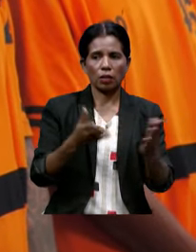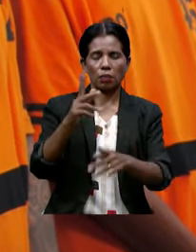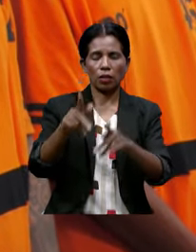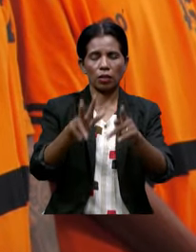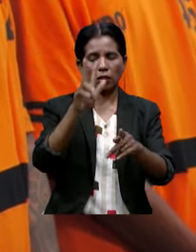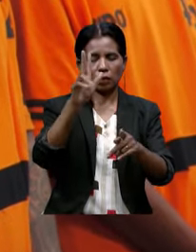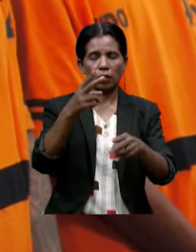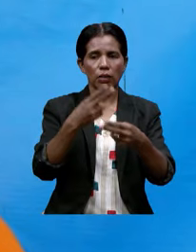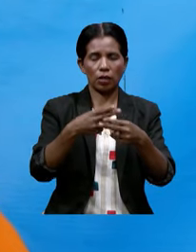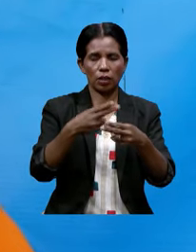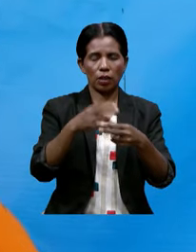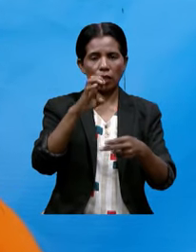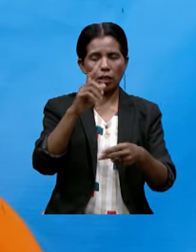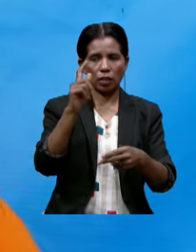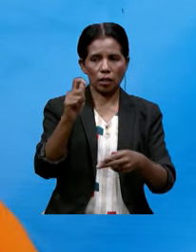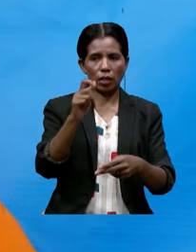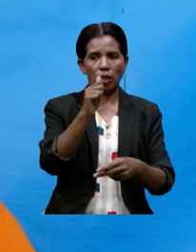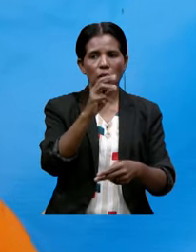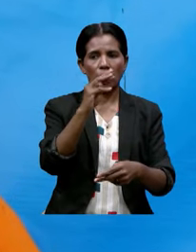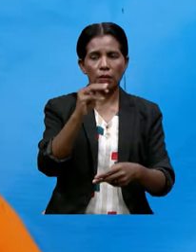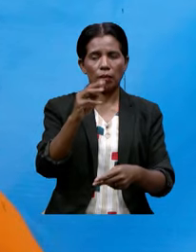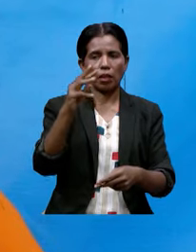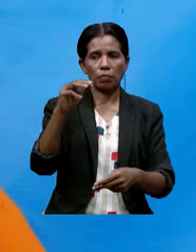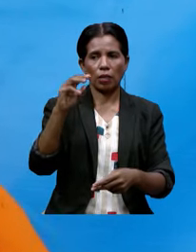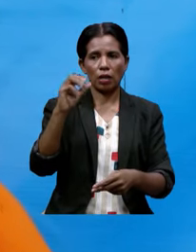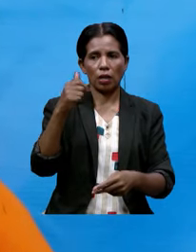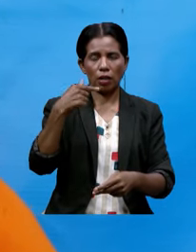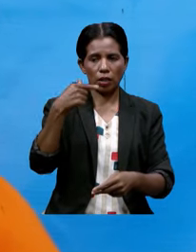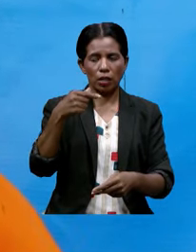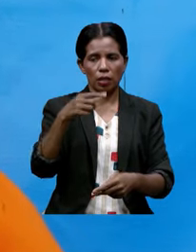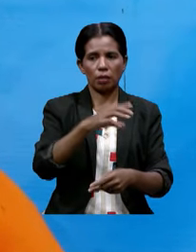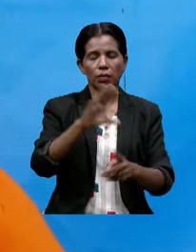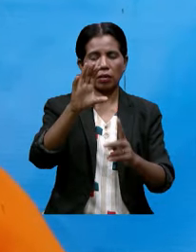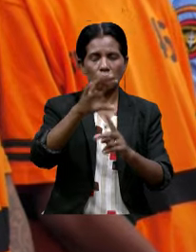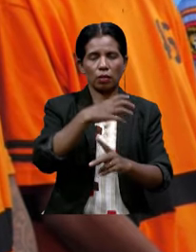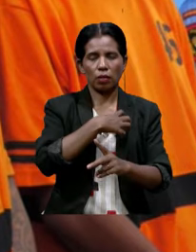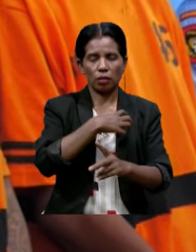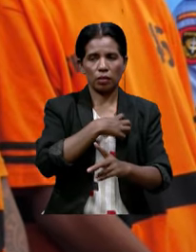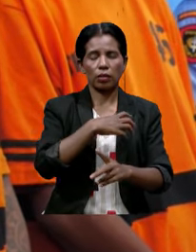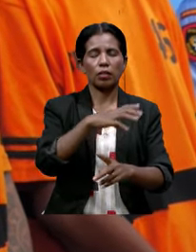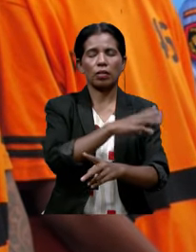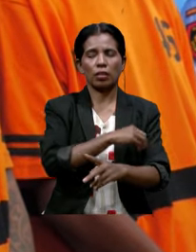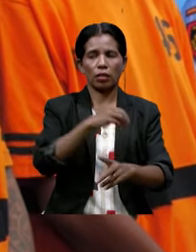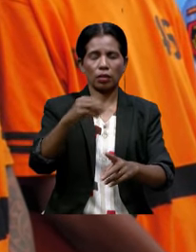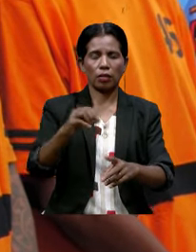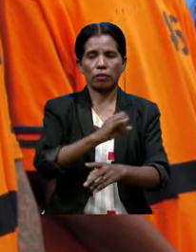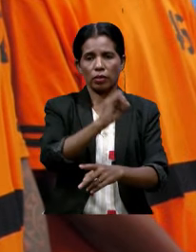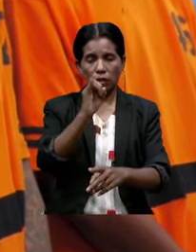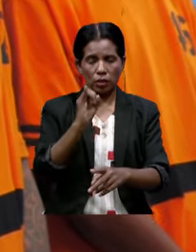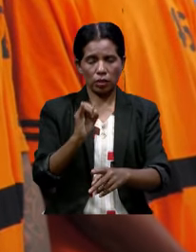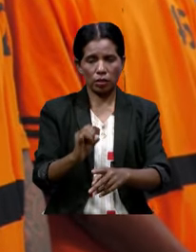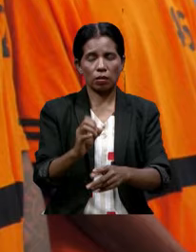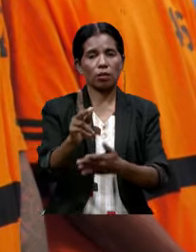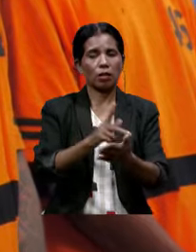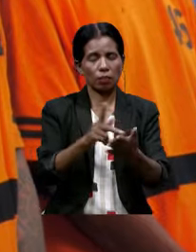honaran inisial ET AM no MMI aga ba Komando Jeral Penteli parte Departemen Investigasaun Kriminal Nasional